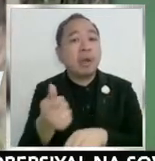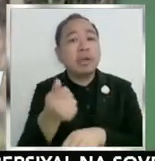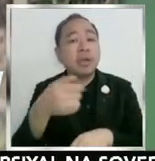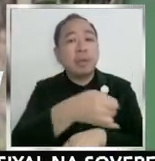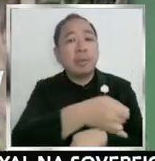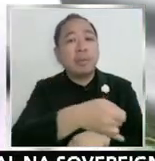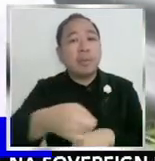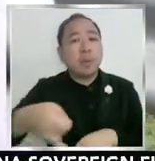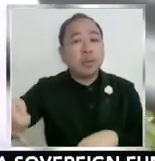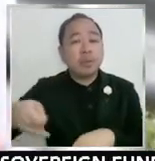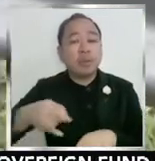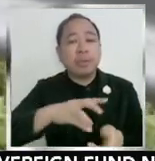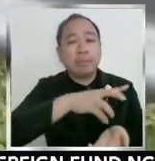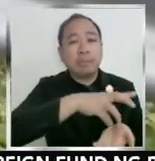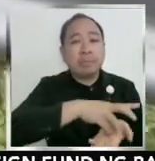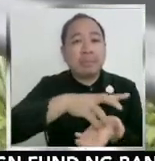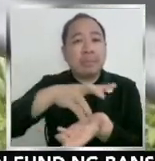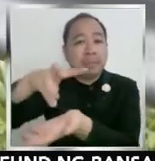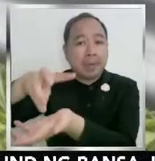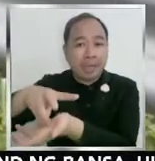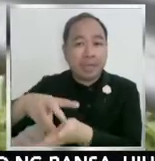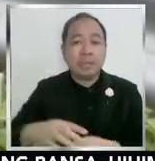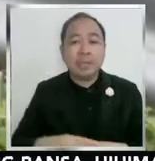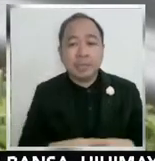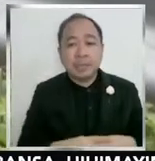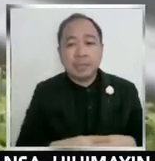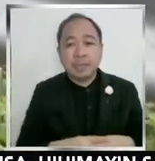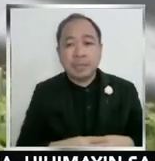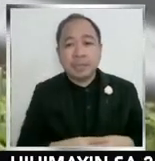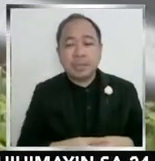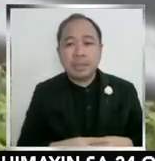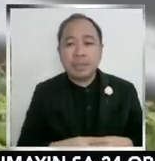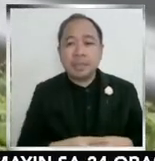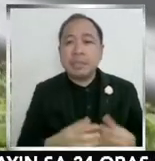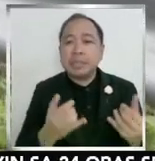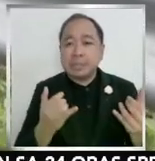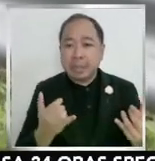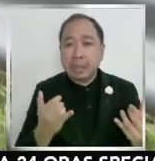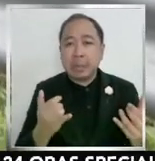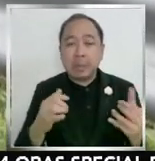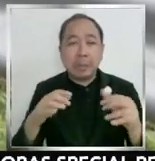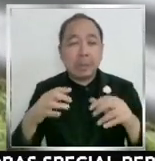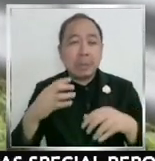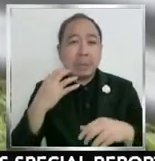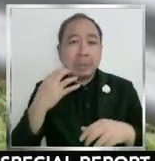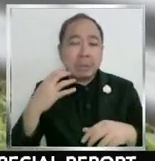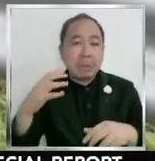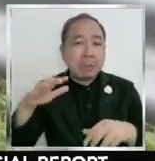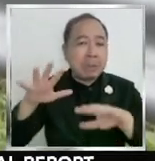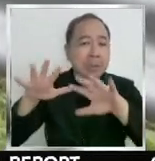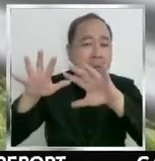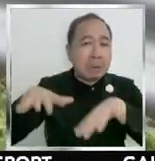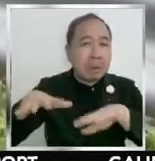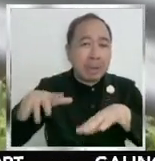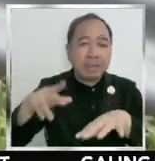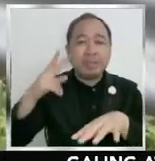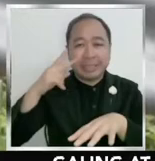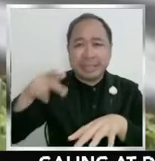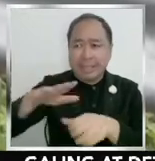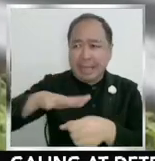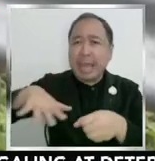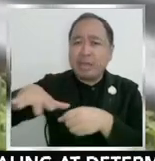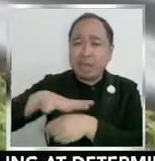Babag Uno. Kung saan taman, maon naman yun yung atong panahon dari sa Busay. No? Prone kayo to sa landslide o sa